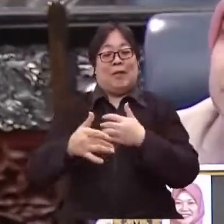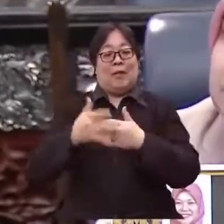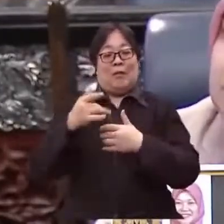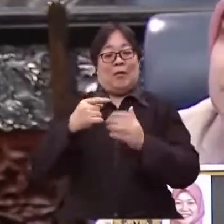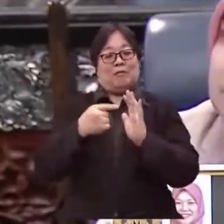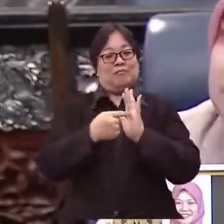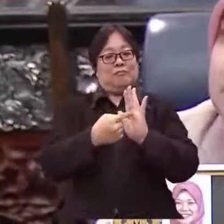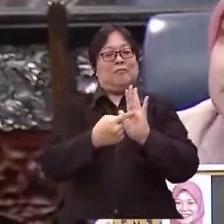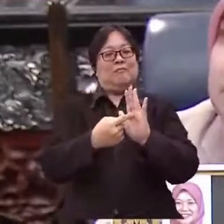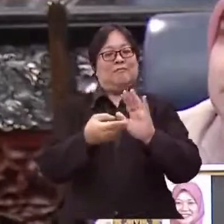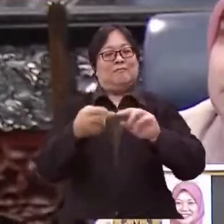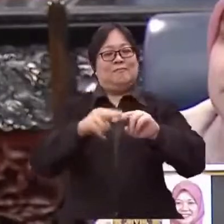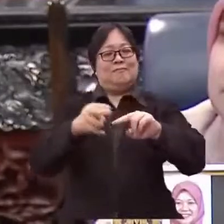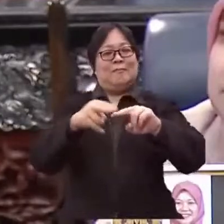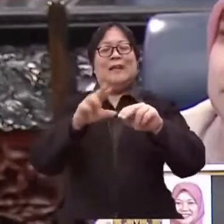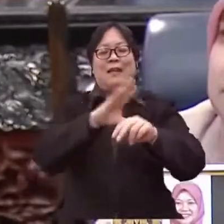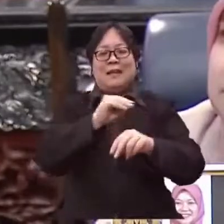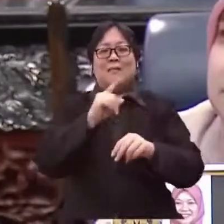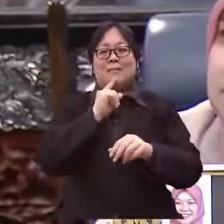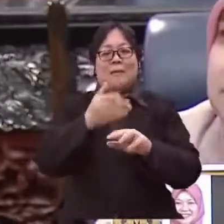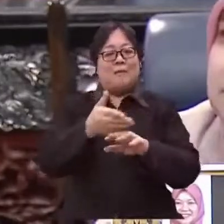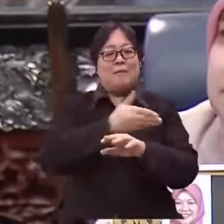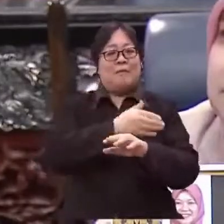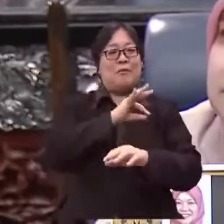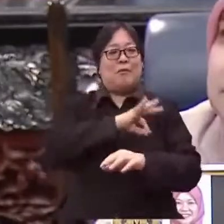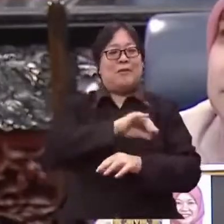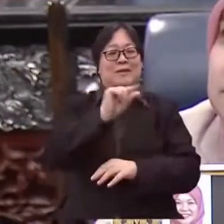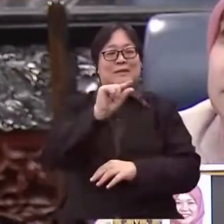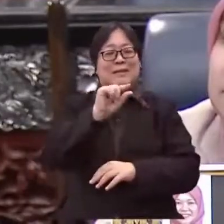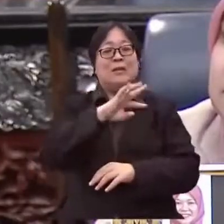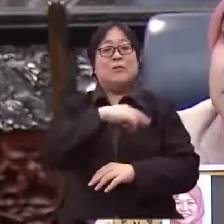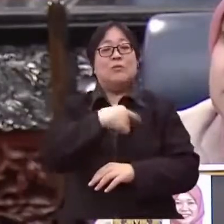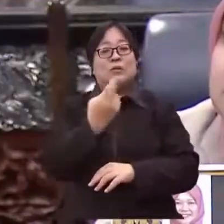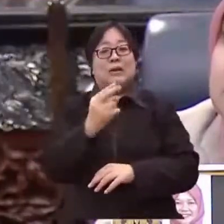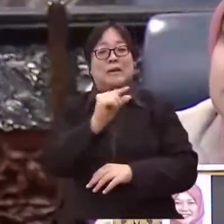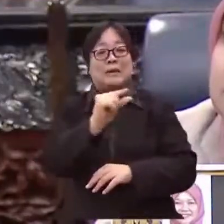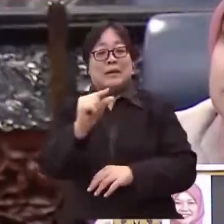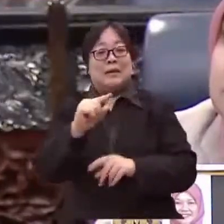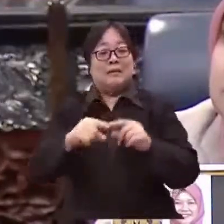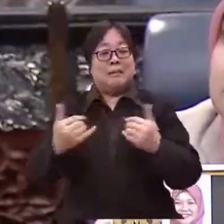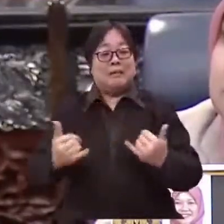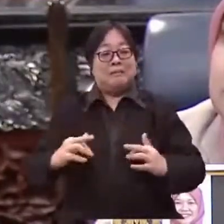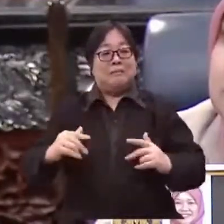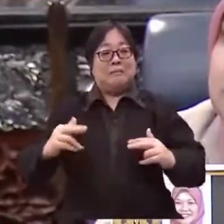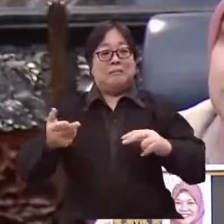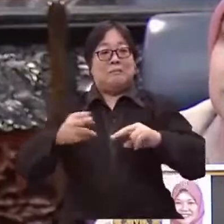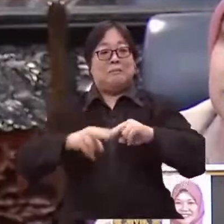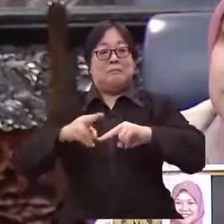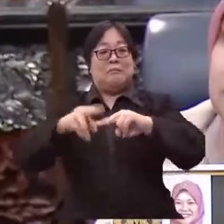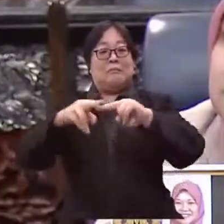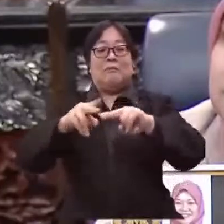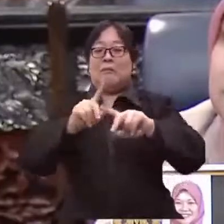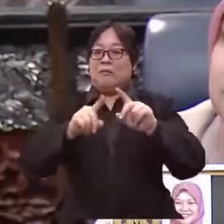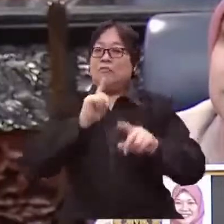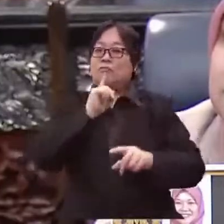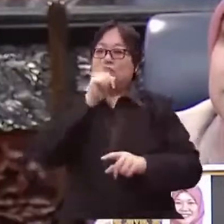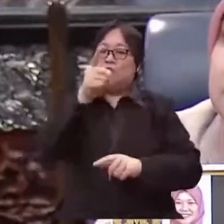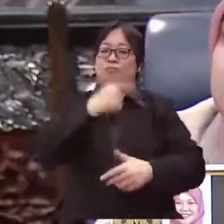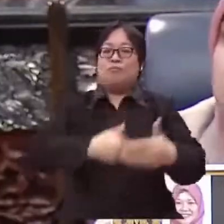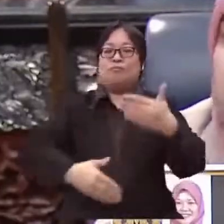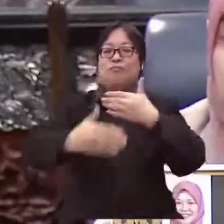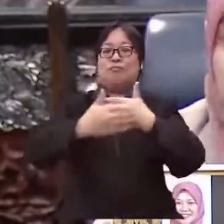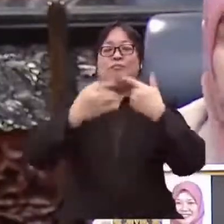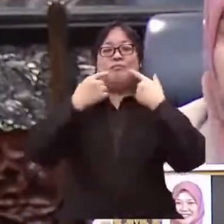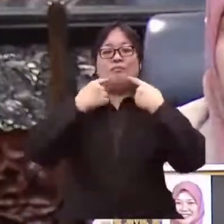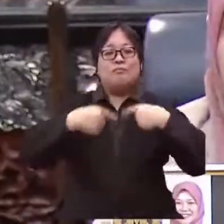sedikit kerugian tapi manfaatnya kepada rakyat dan realita mereka berjaya kembali